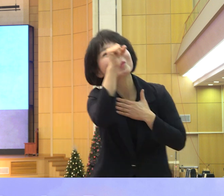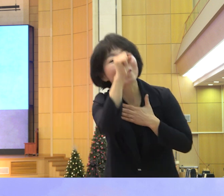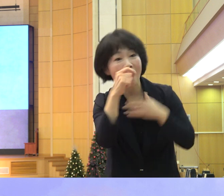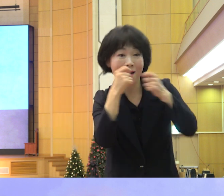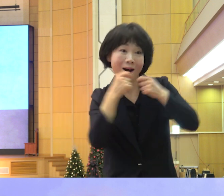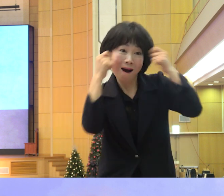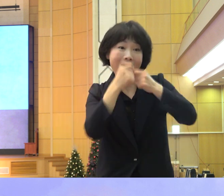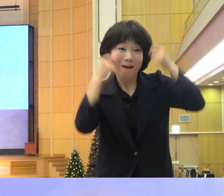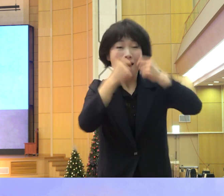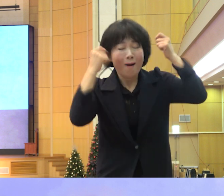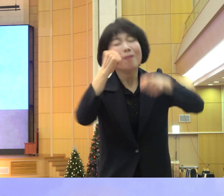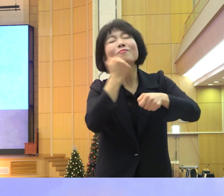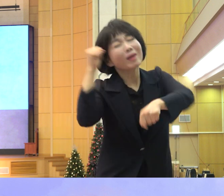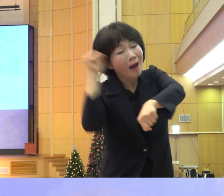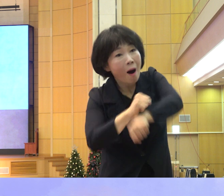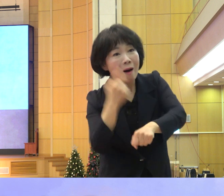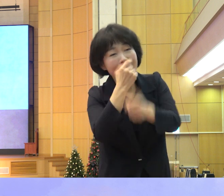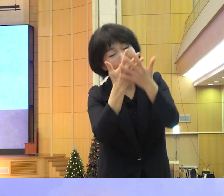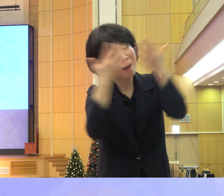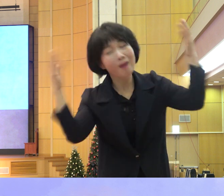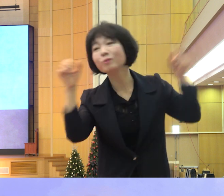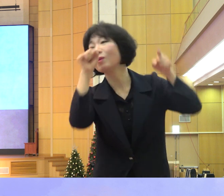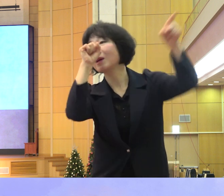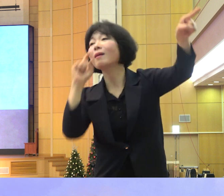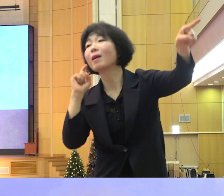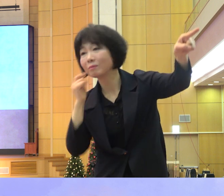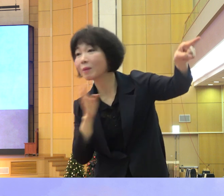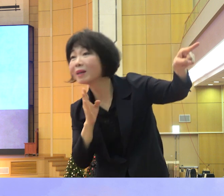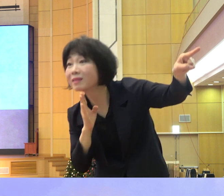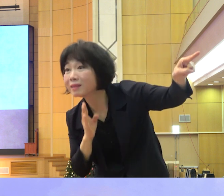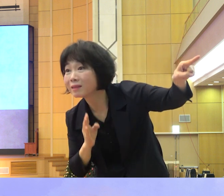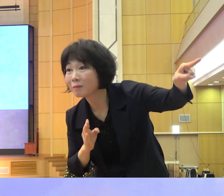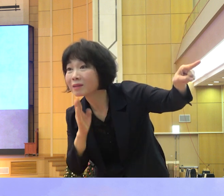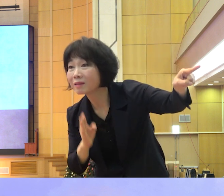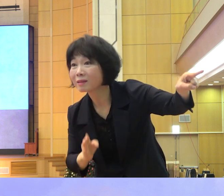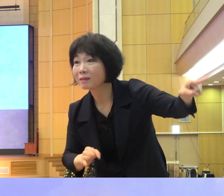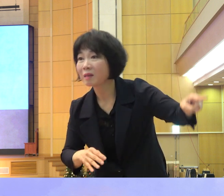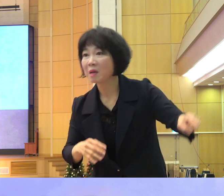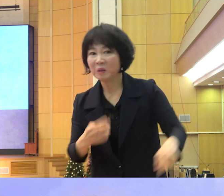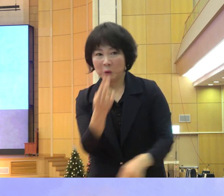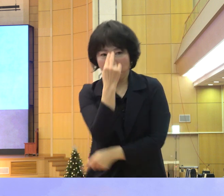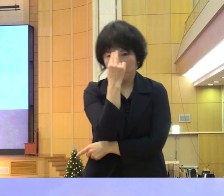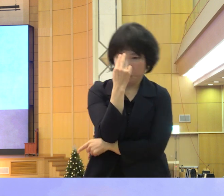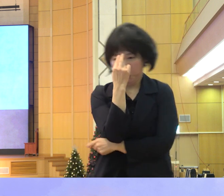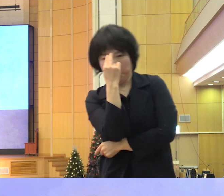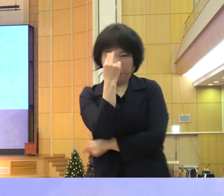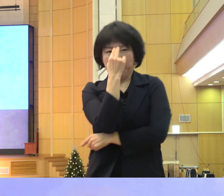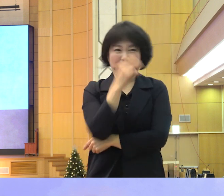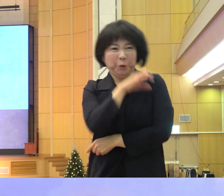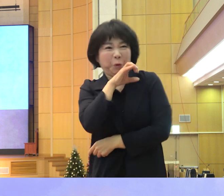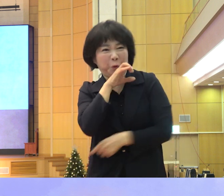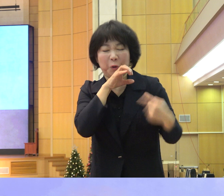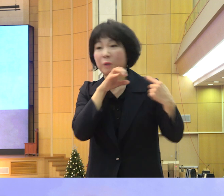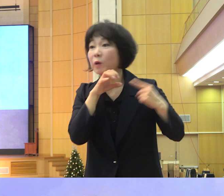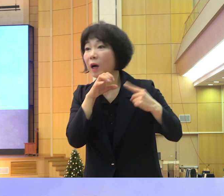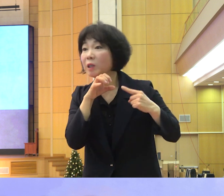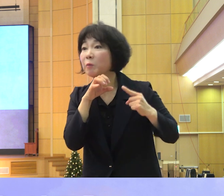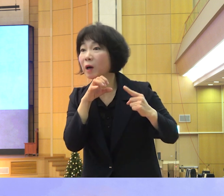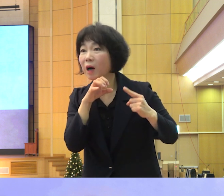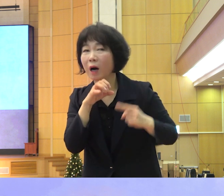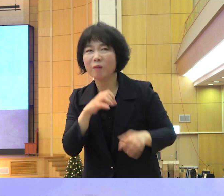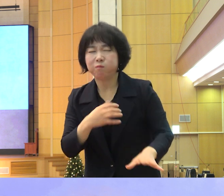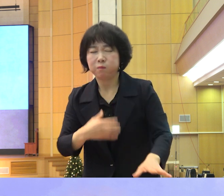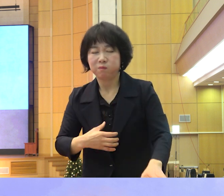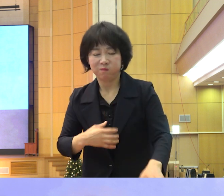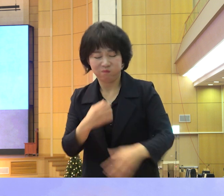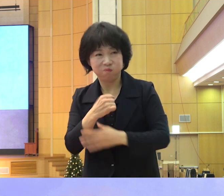살짝 미소를 띄우고 웃으면요 다 예뻐요. 애들, 갓난아이들 태어나서 한 100일 정도 됐을 때